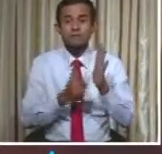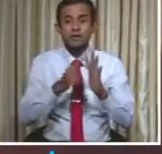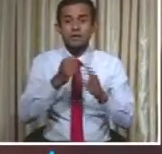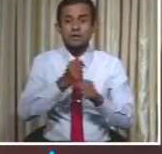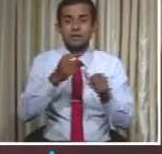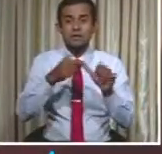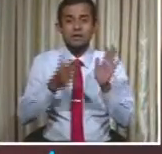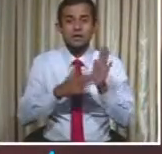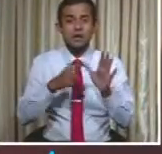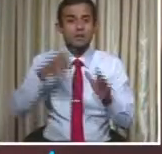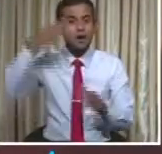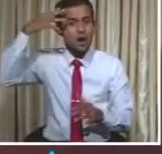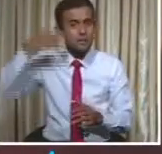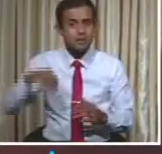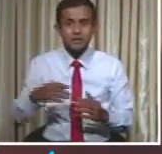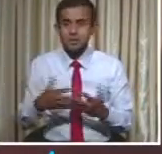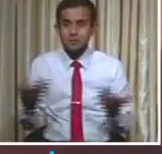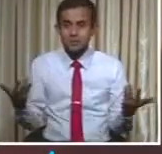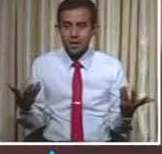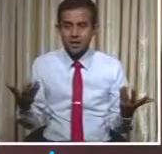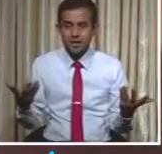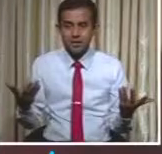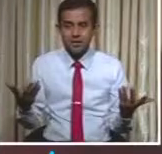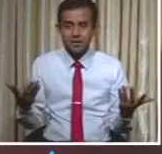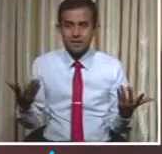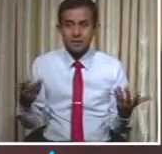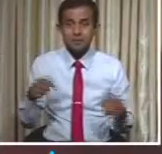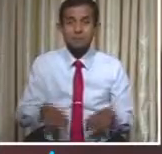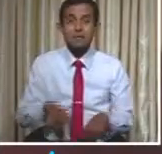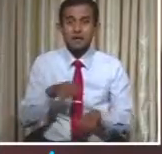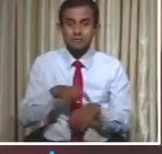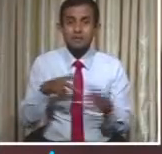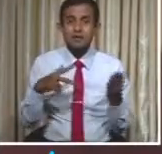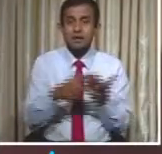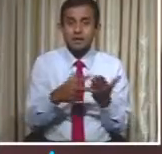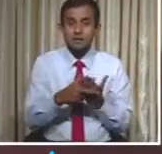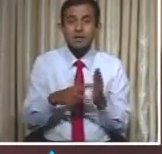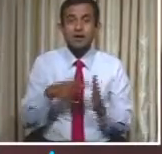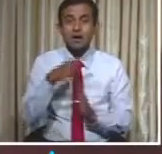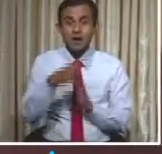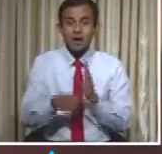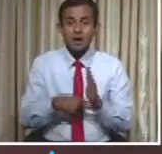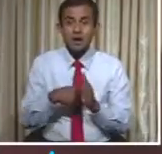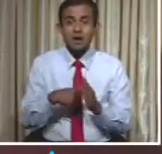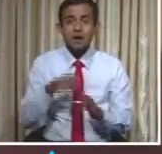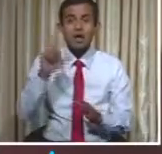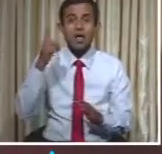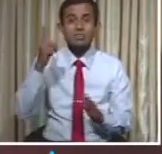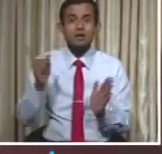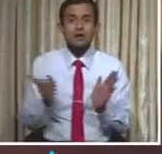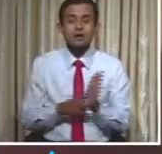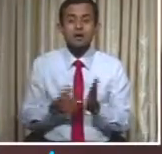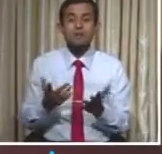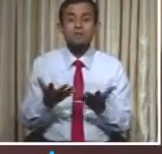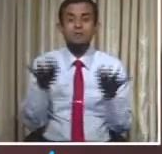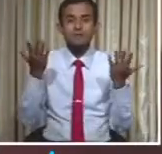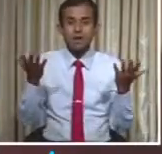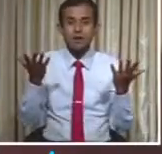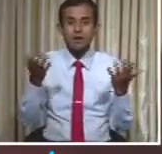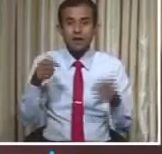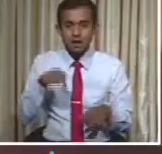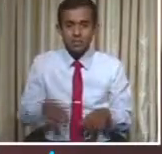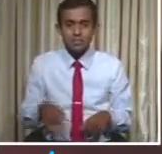ප්‍රදේශය කවදාවත් අමතක කරන්න බෑ ඒ නිසා මේ මොහොත වෙනකොට සමුපකාරිකව ලංකාවේ 70 ලක්ෂයකට වඩා වැඩි අද